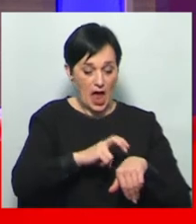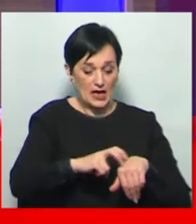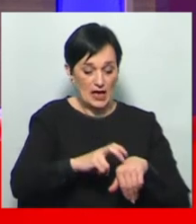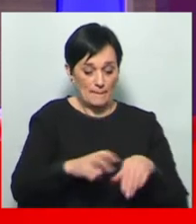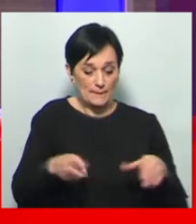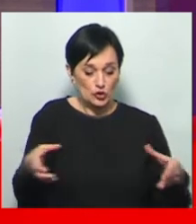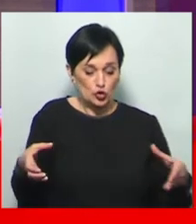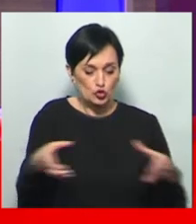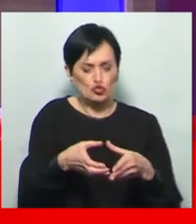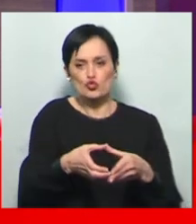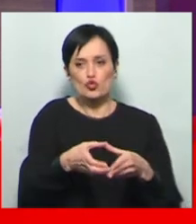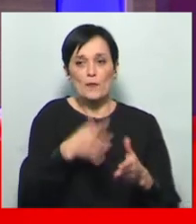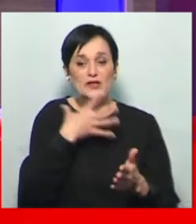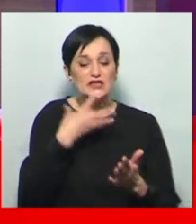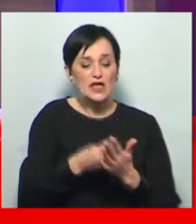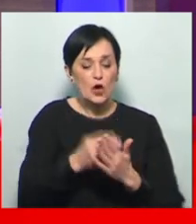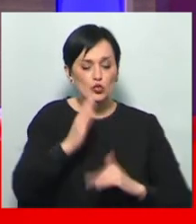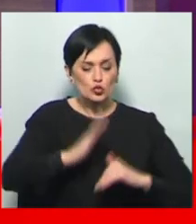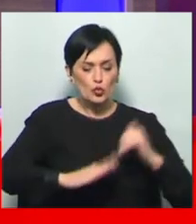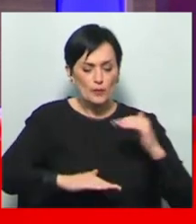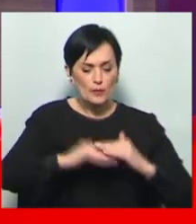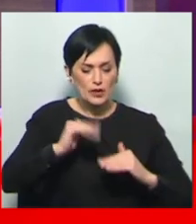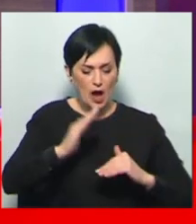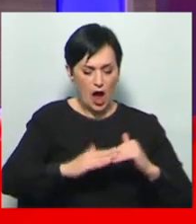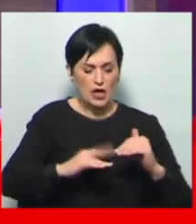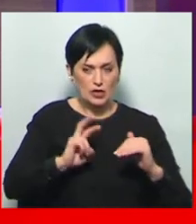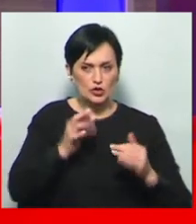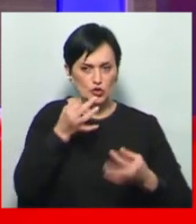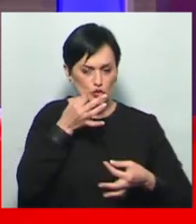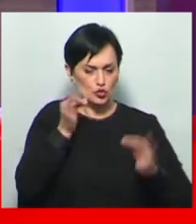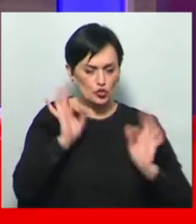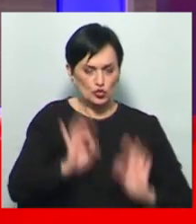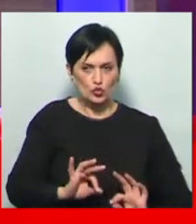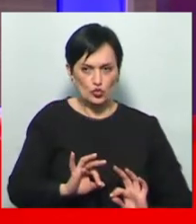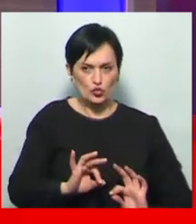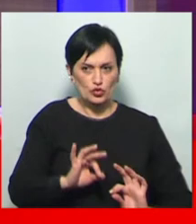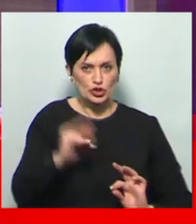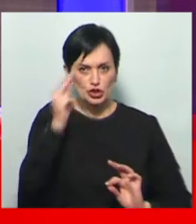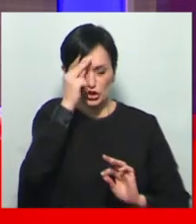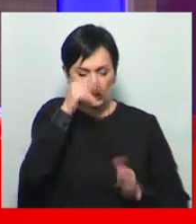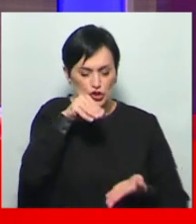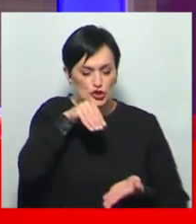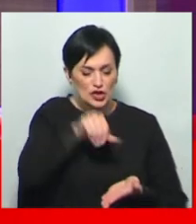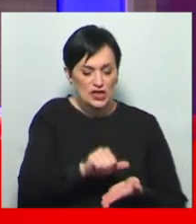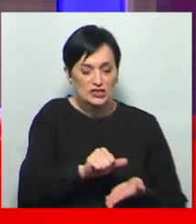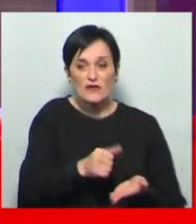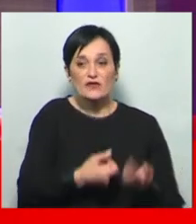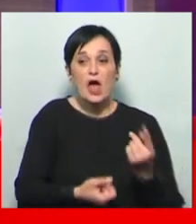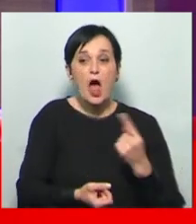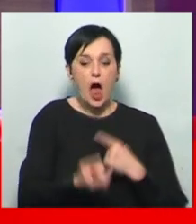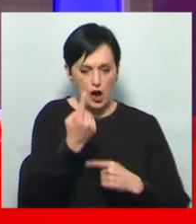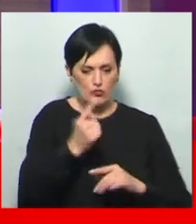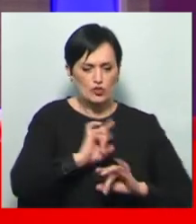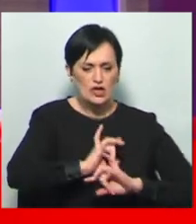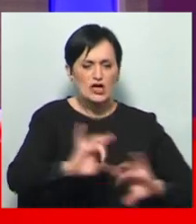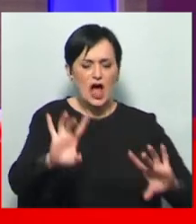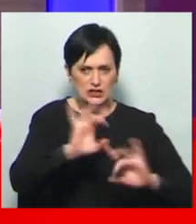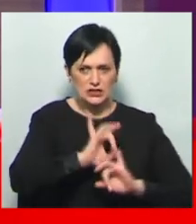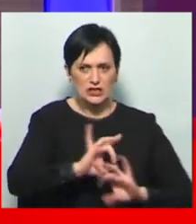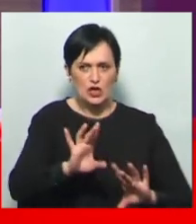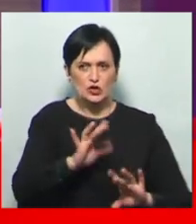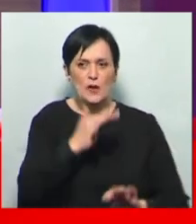ჯგუფმა საკუთარ პრაქტიკულ გამოცდილებაზე დაყრდნობით შეისწავლა და შემდეგ აღმოჩნდა ეს გასაზიარებელი ძალიან